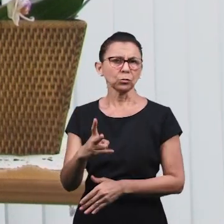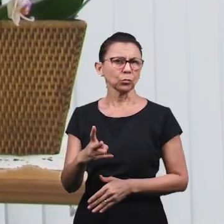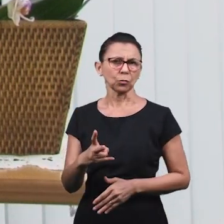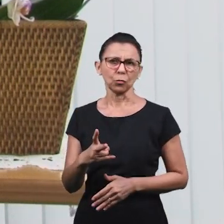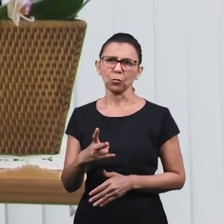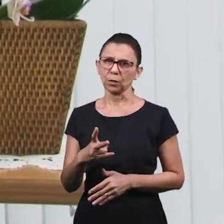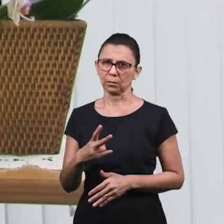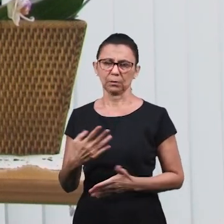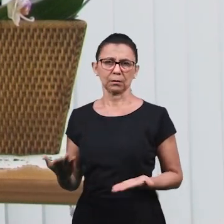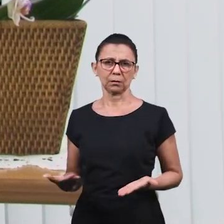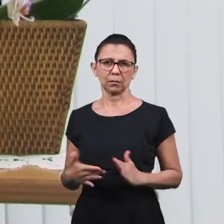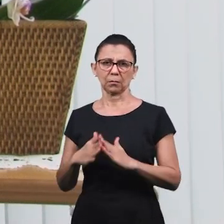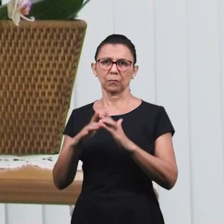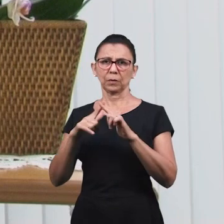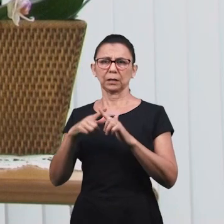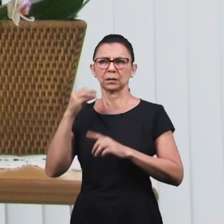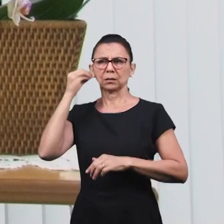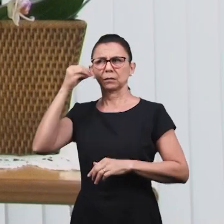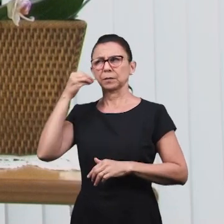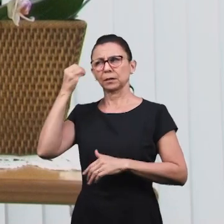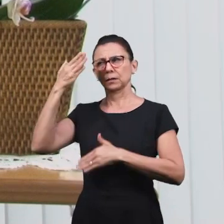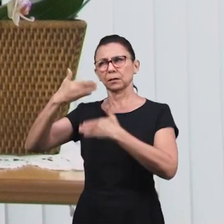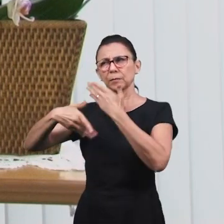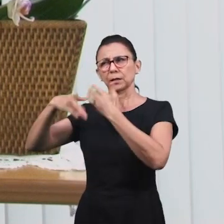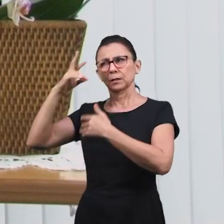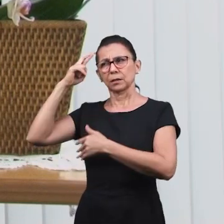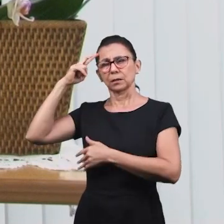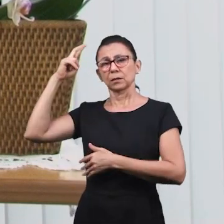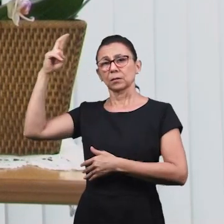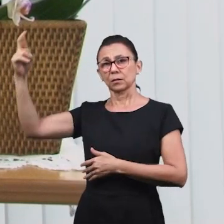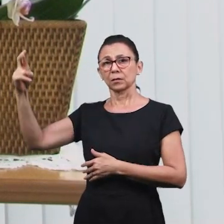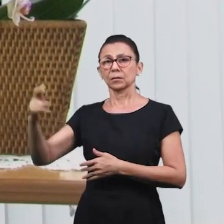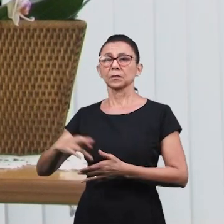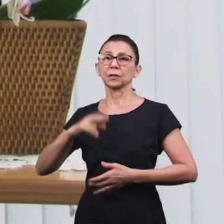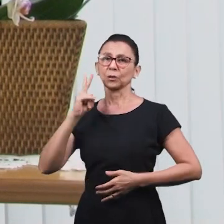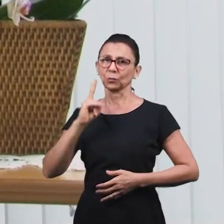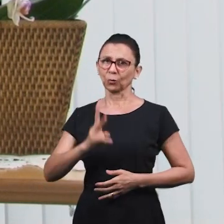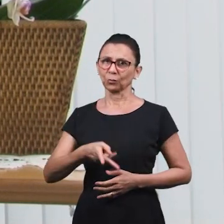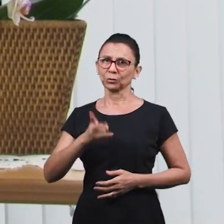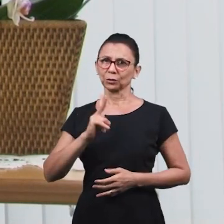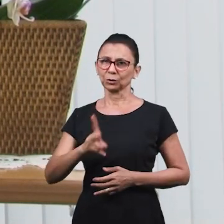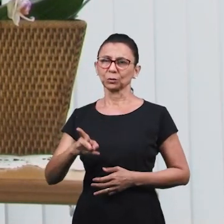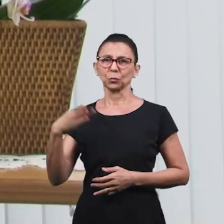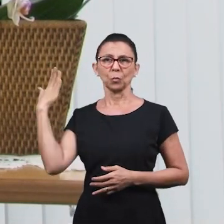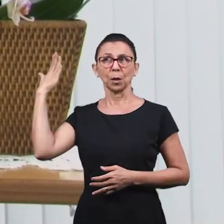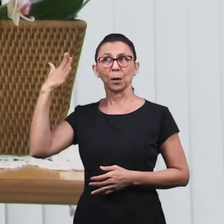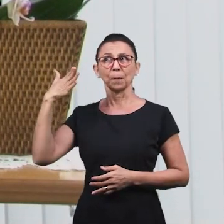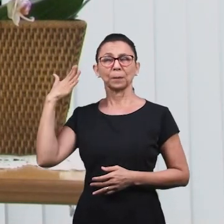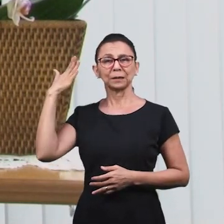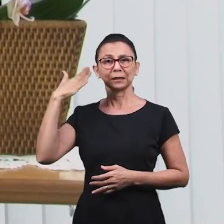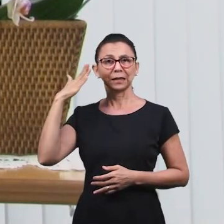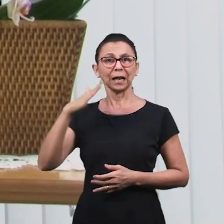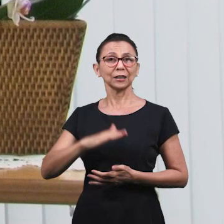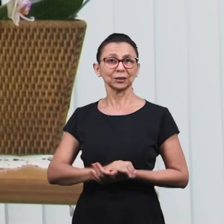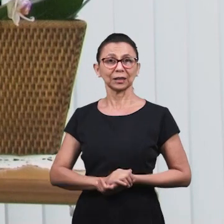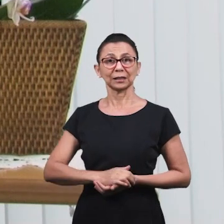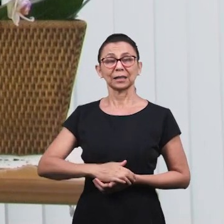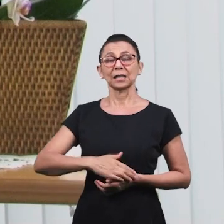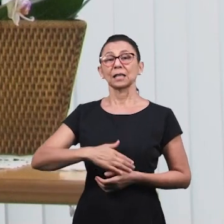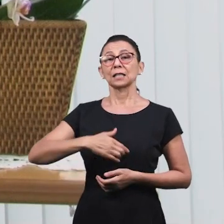jours, l'Église d'aujourd'hui apporte un deuxième grand